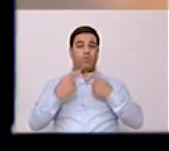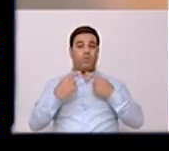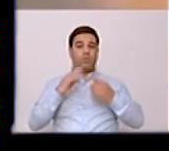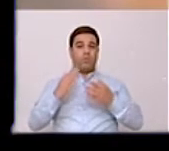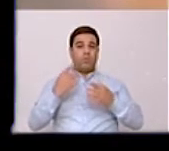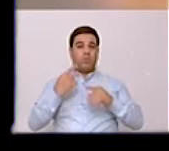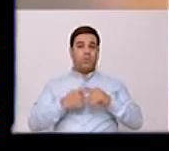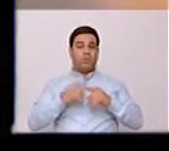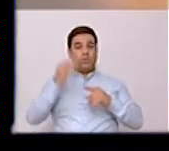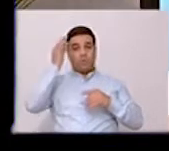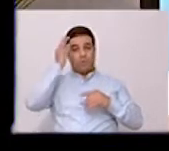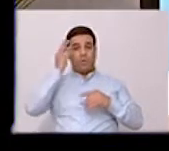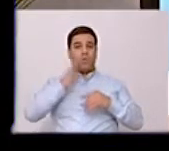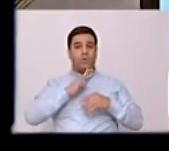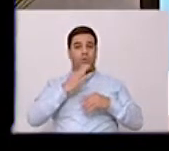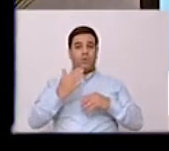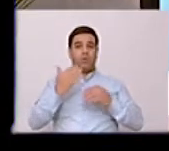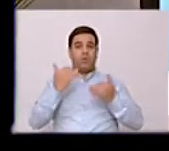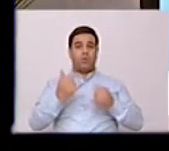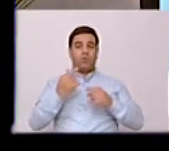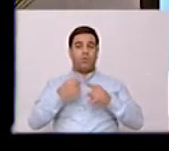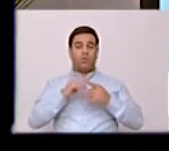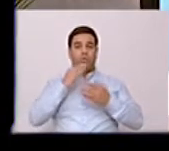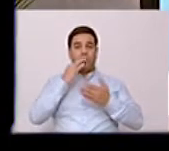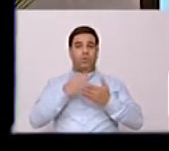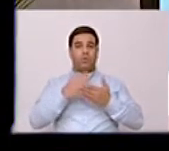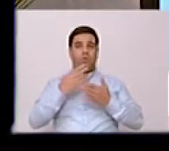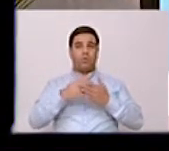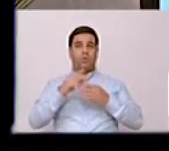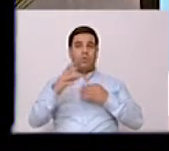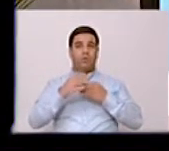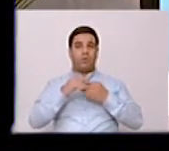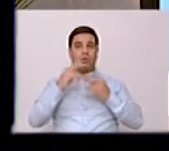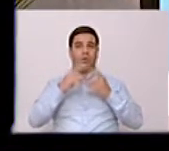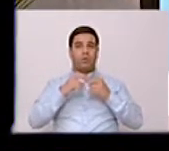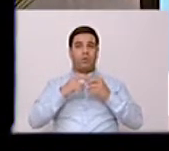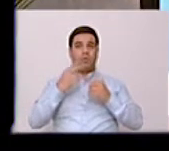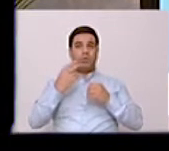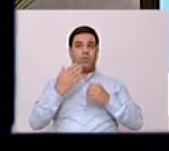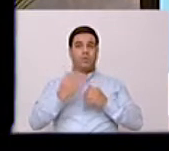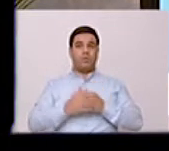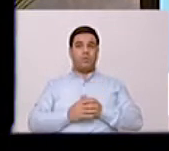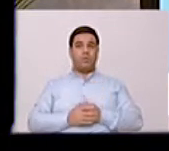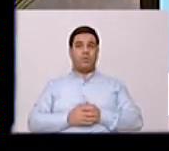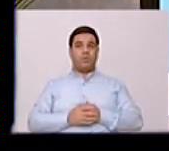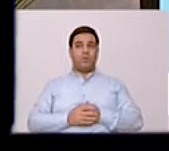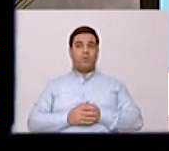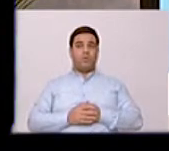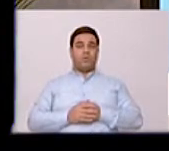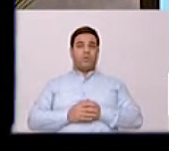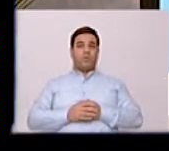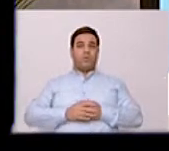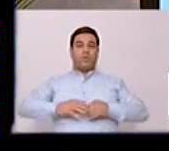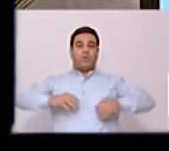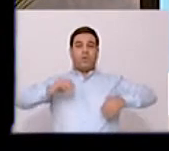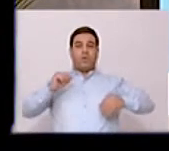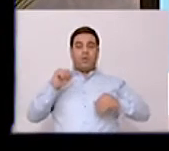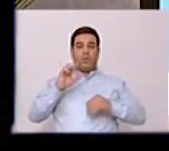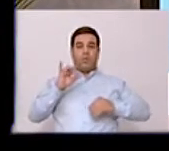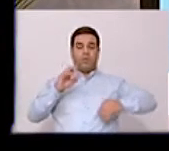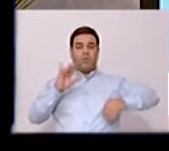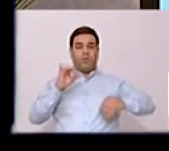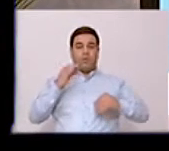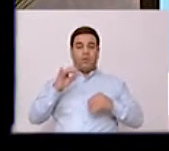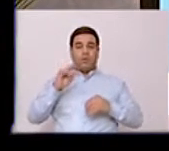to'g'rimi? Yodingizga tushdimi? Keling javoblarni birgalikda tekshirib ko'ramiz. Demak, Abulfayzxon